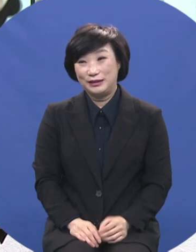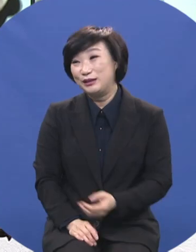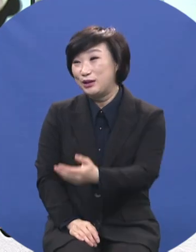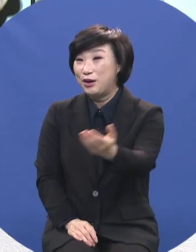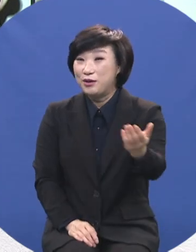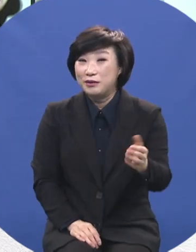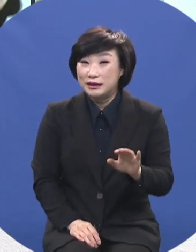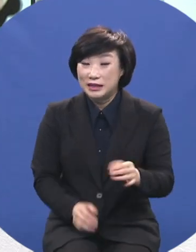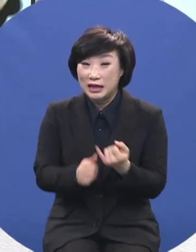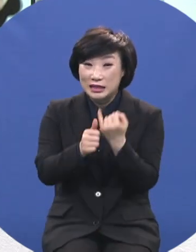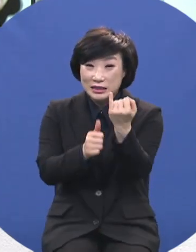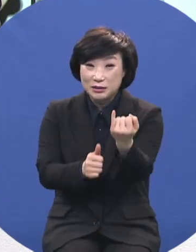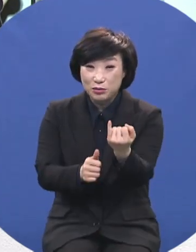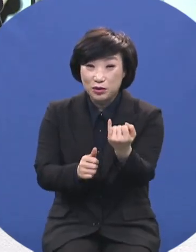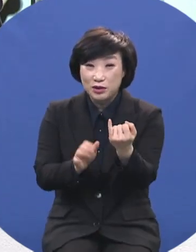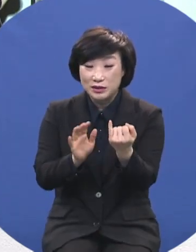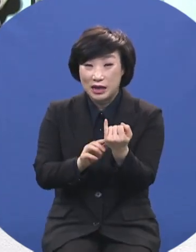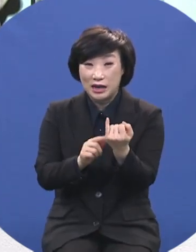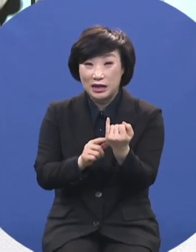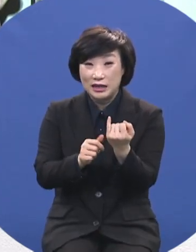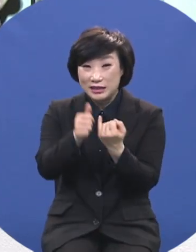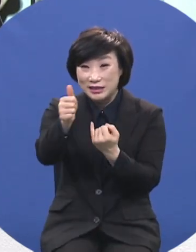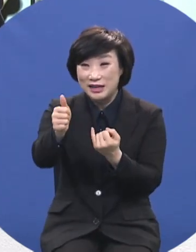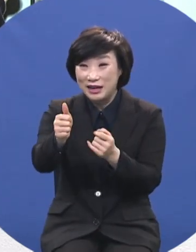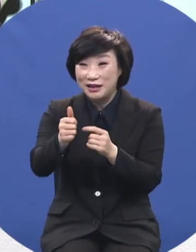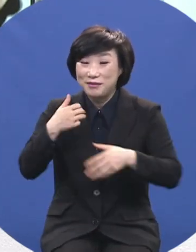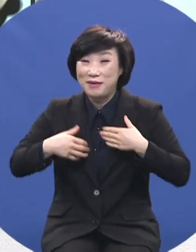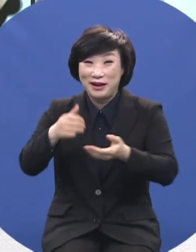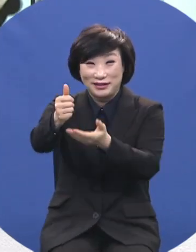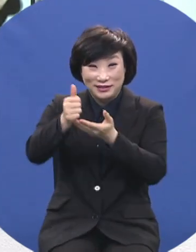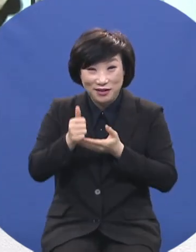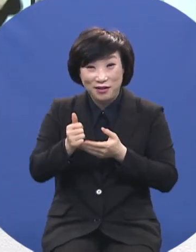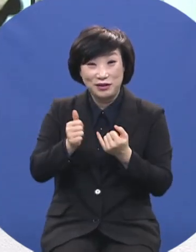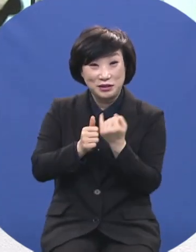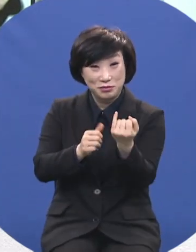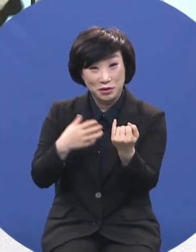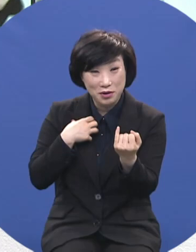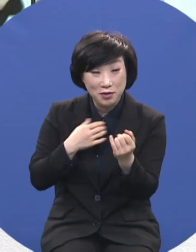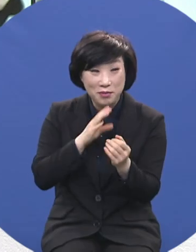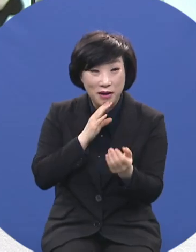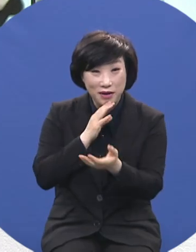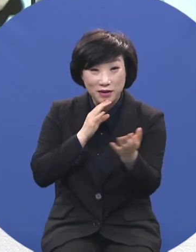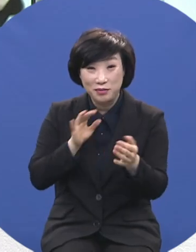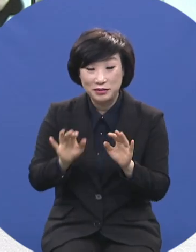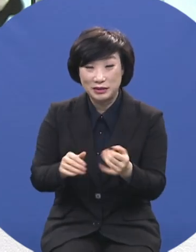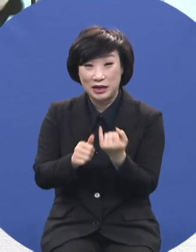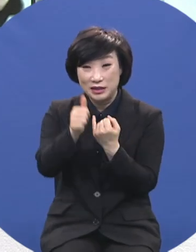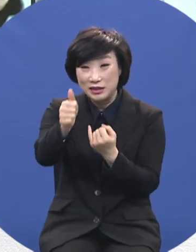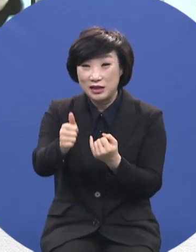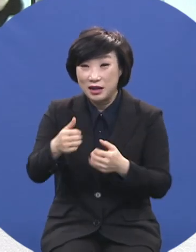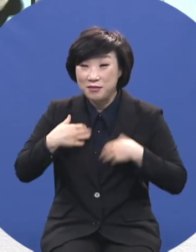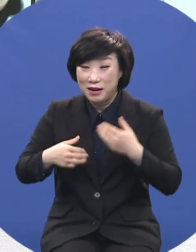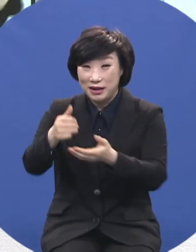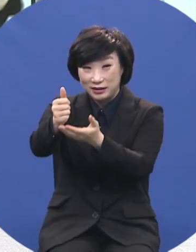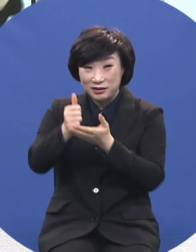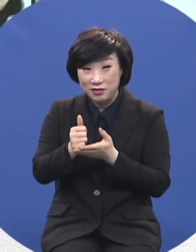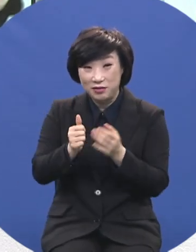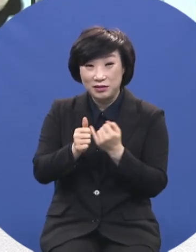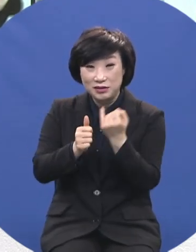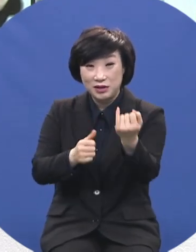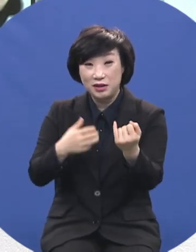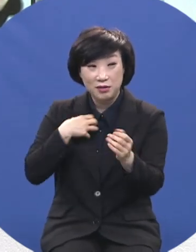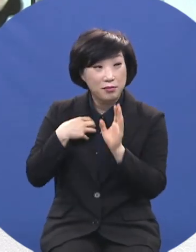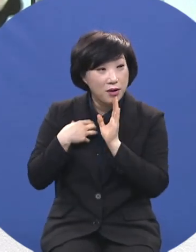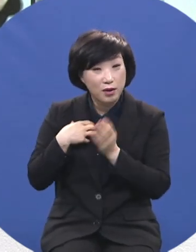여러분, 신부는 신랑이 반겨 맞는 게 신부예요. 신랑을 반겨 맞는 것이 신부고,